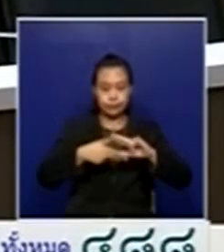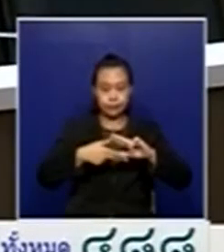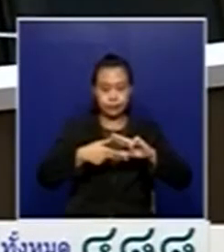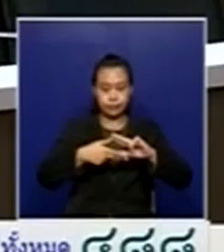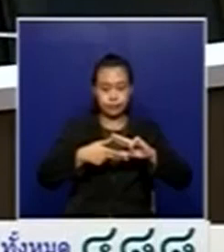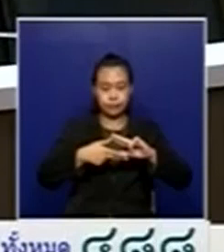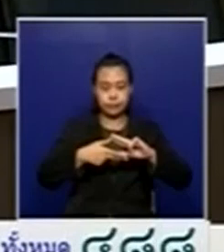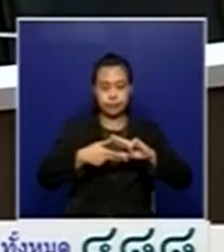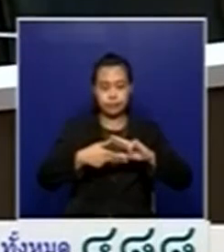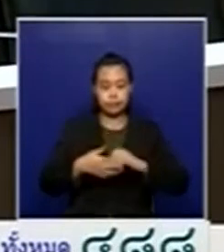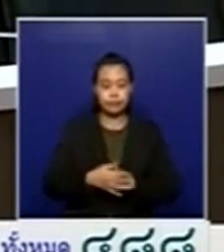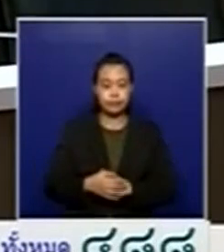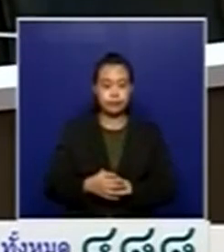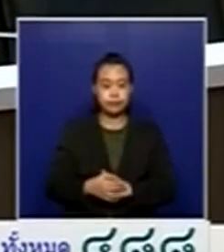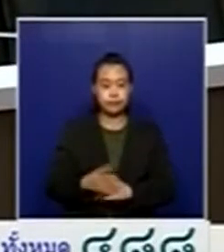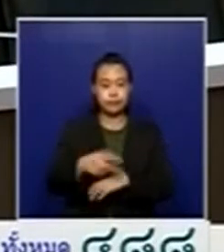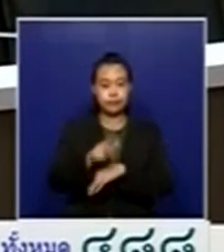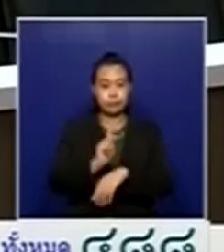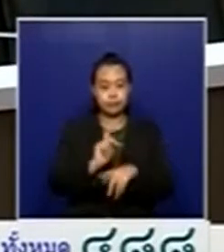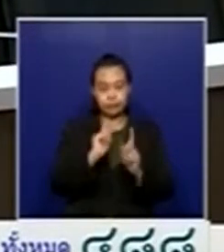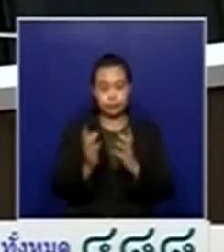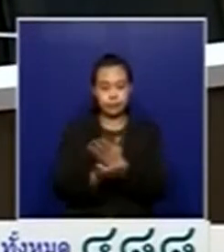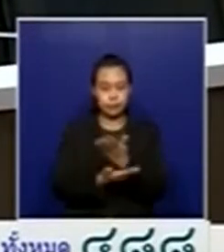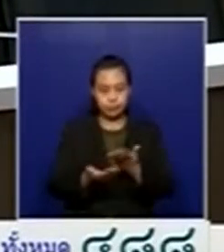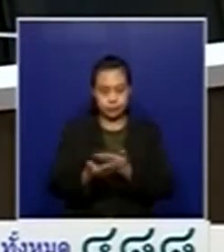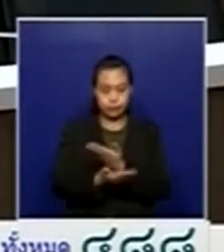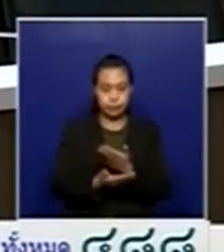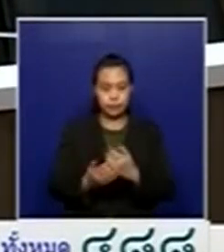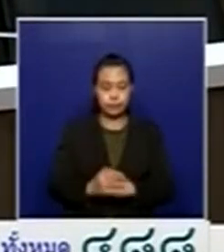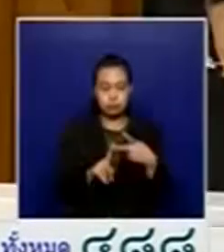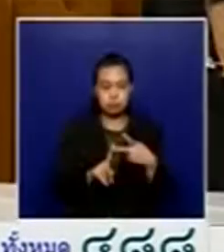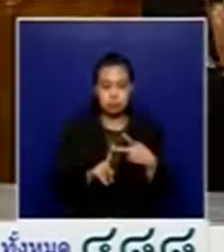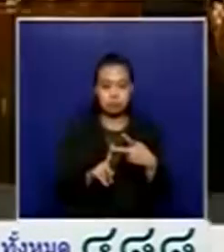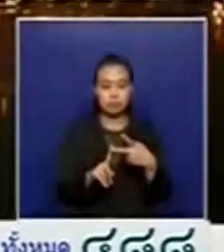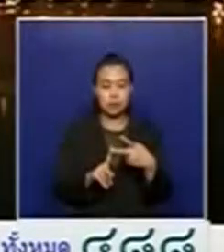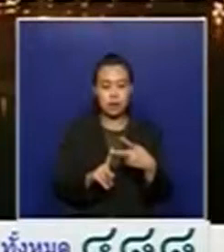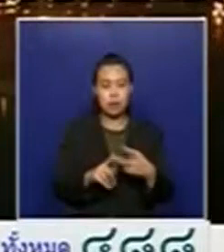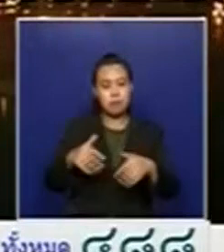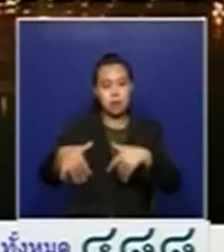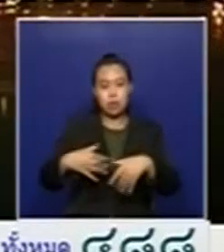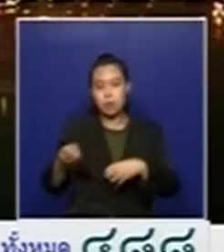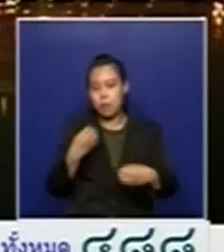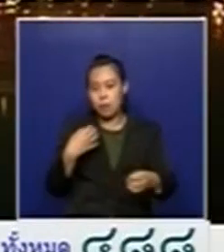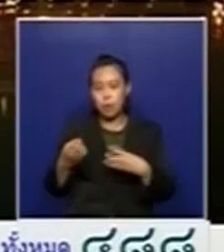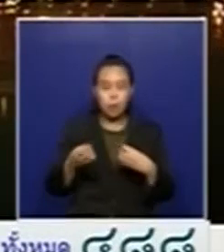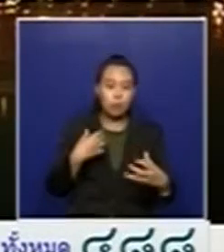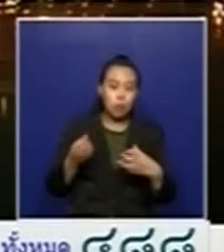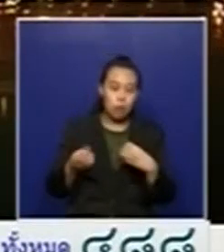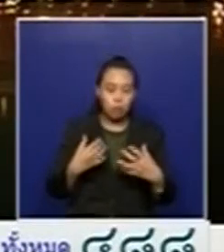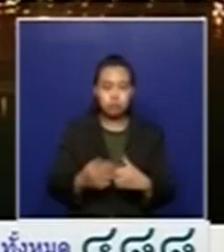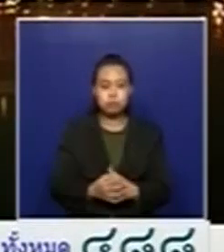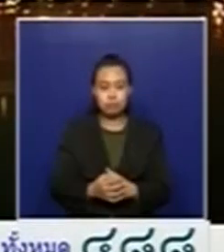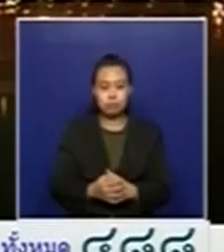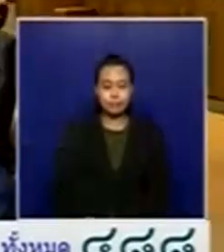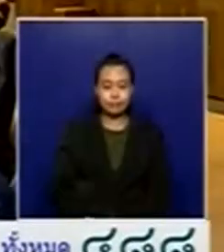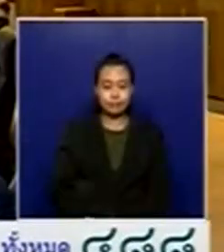จะส่งต่อไปที่คณะรัฐมนตรีซึ่งคณะรัฐมนตรีจะมีเวลา15วันเพื่อจะนำร่างงบประมาณดังกล่าวขึ้นทูลเกล้าให้